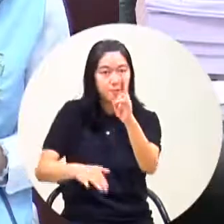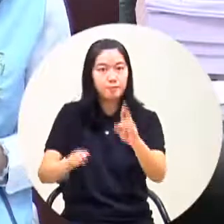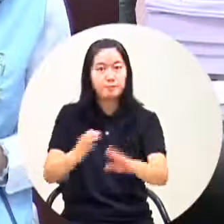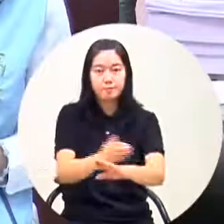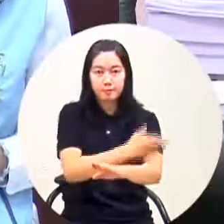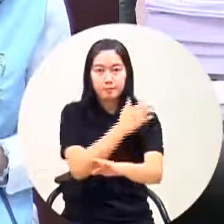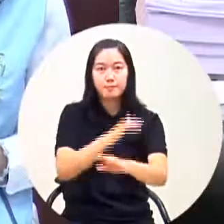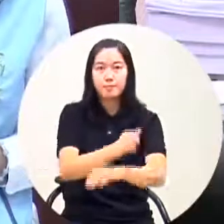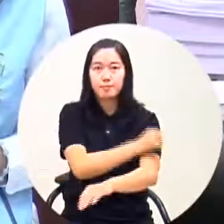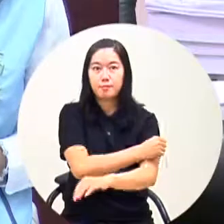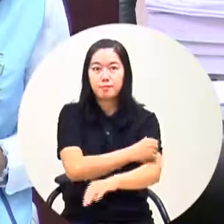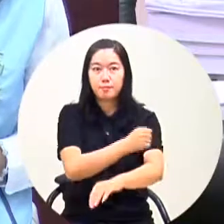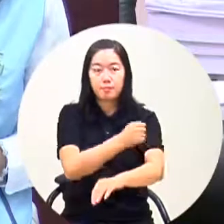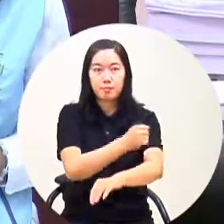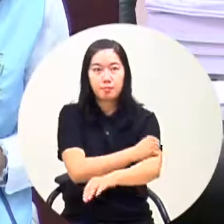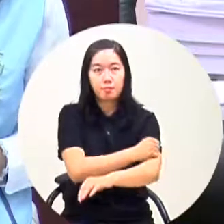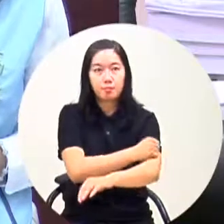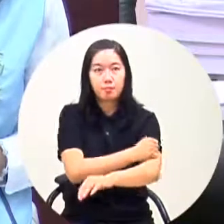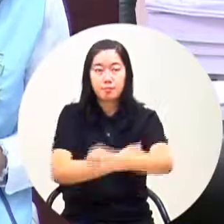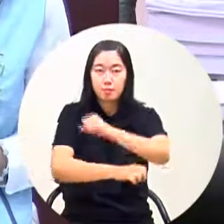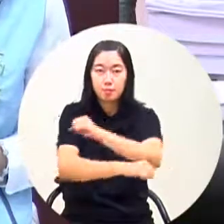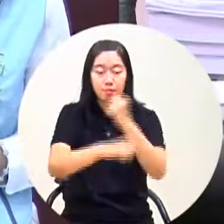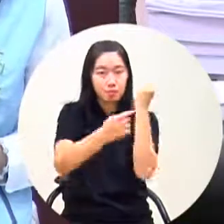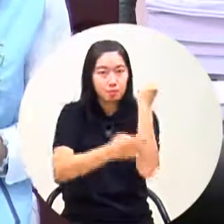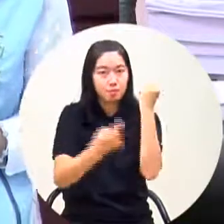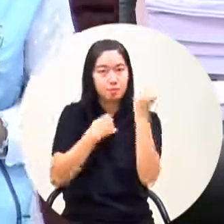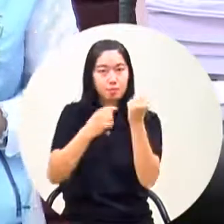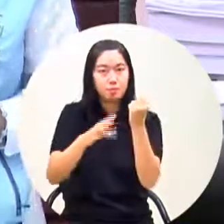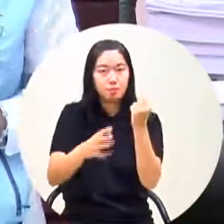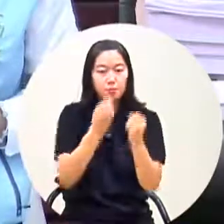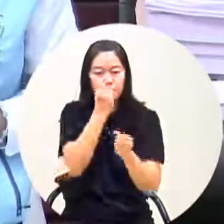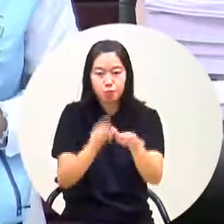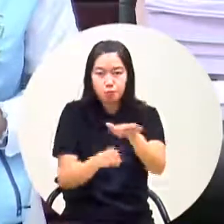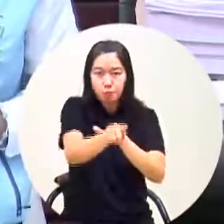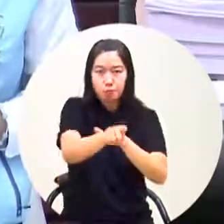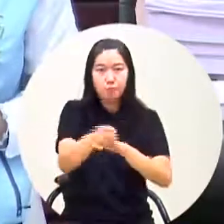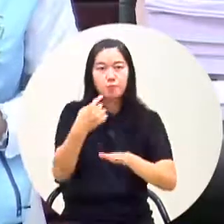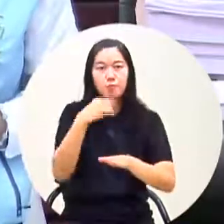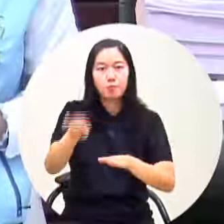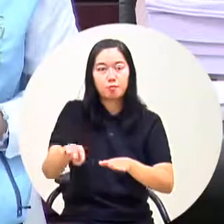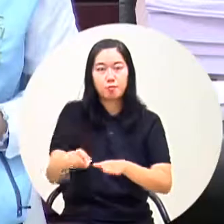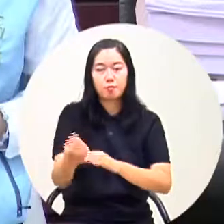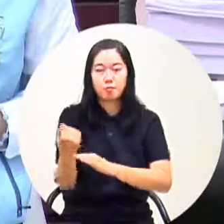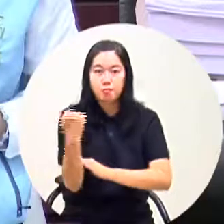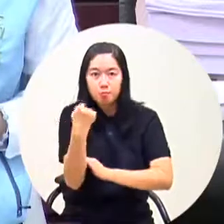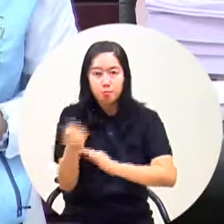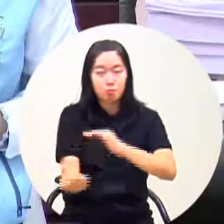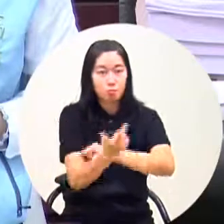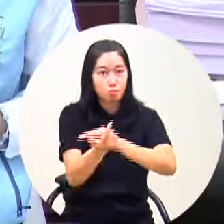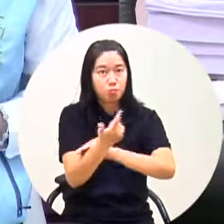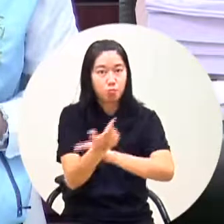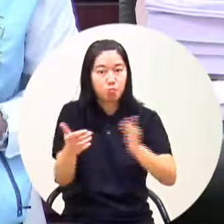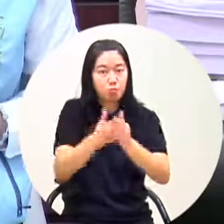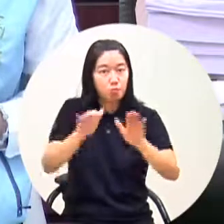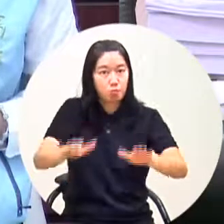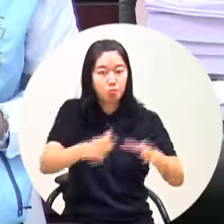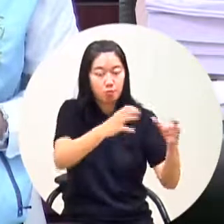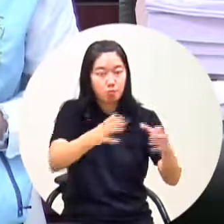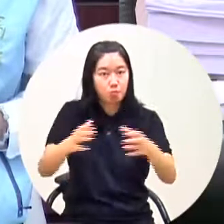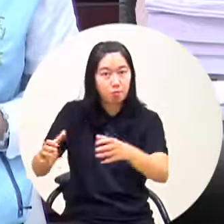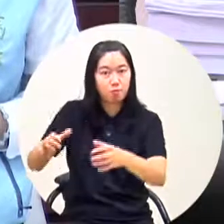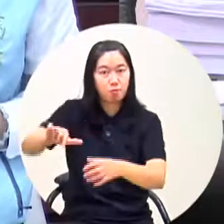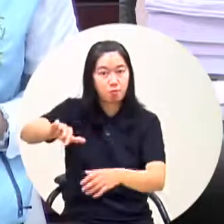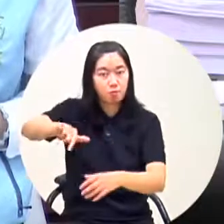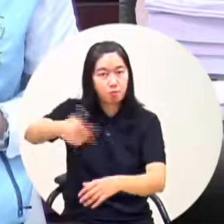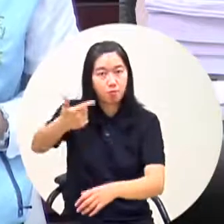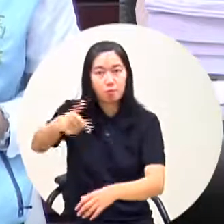几款修法了啊哈，头一个哈，公司咱是上积极的哈，到目前已经办过600几场